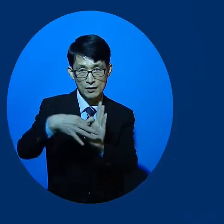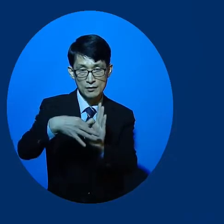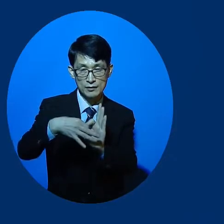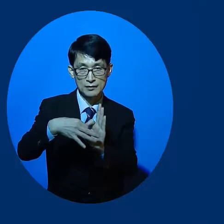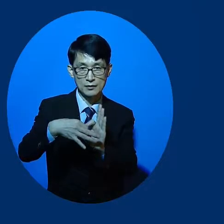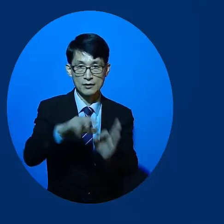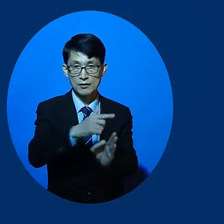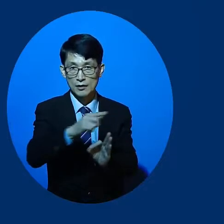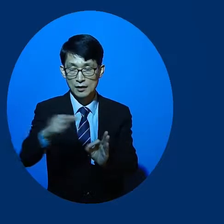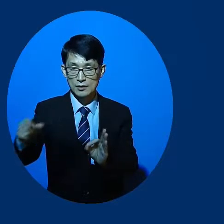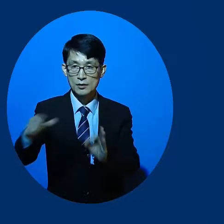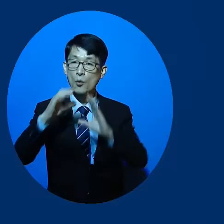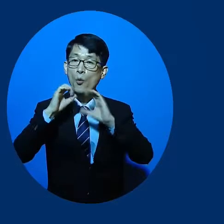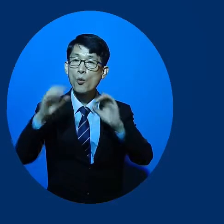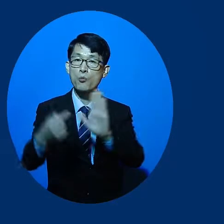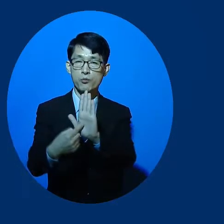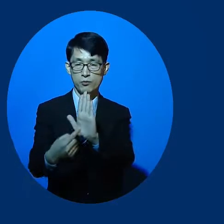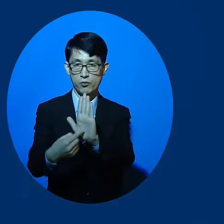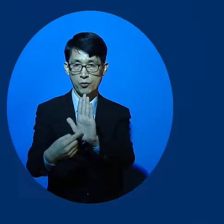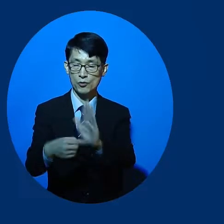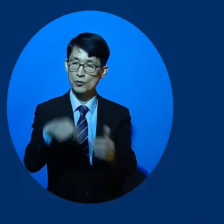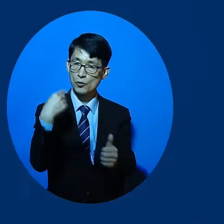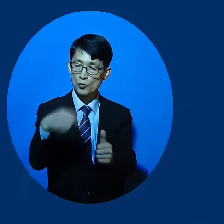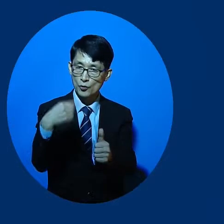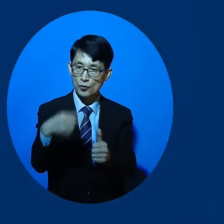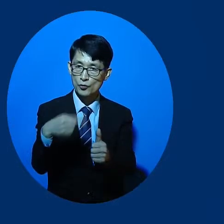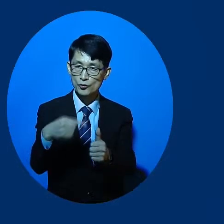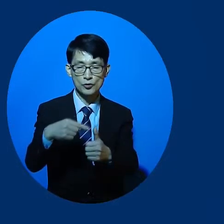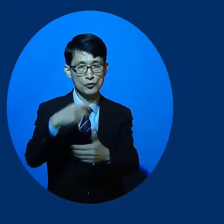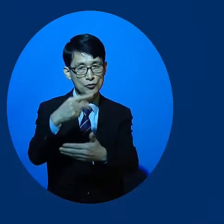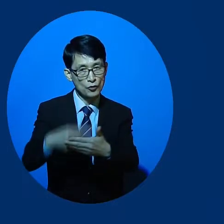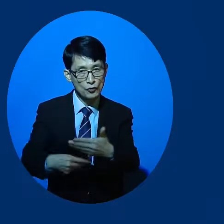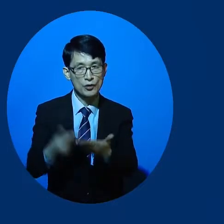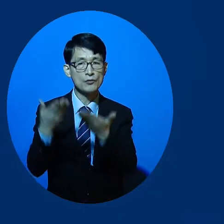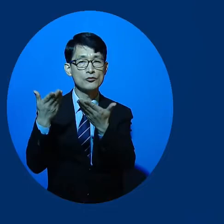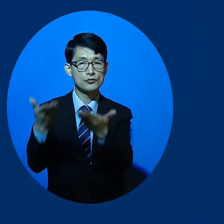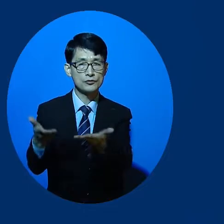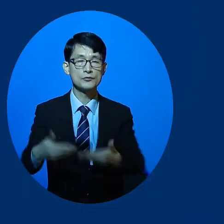많은 홍보와 교육 프로그램의 제공이 필요할 것으로 보입니다.